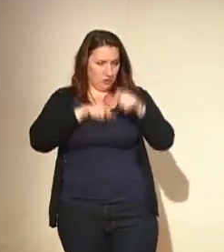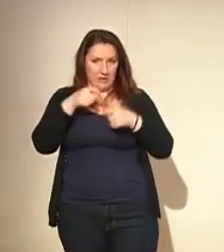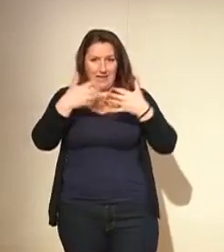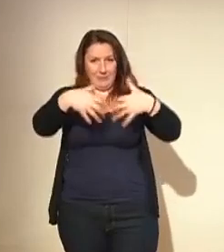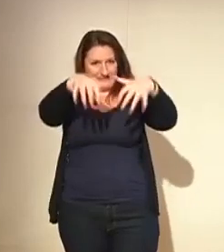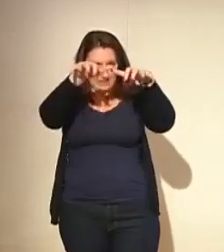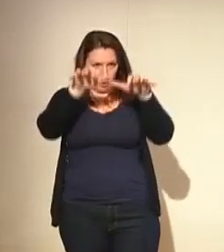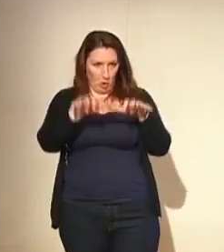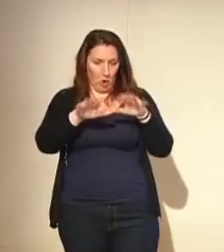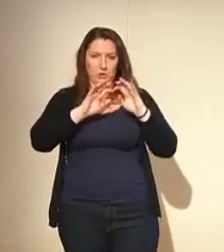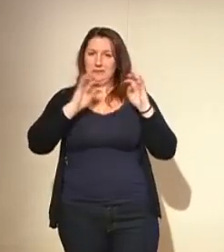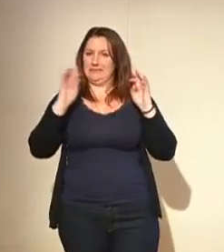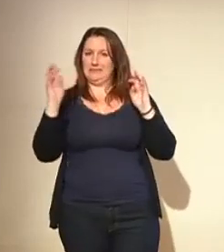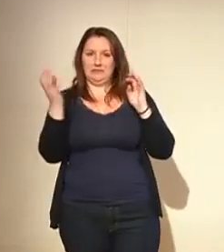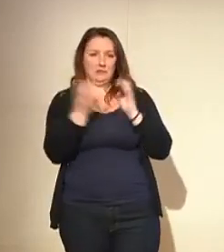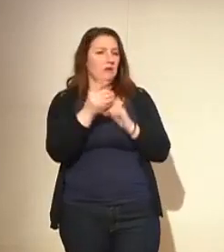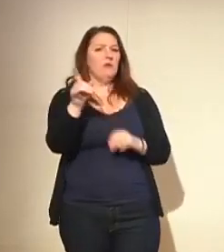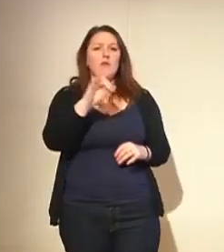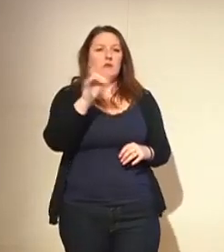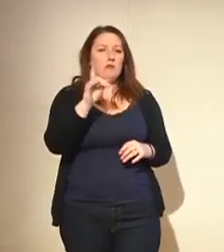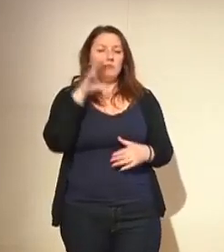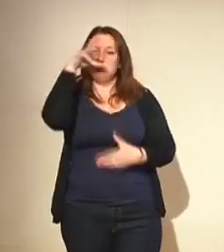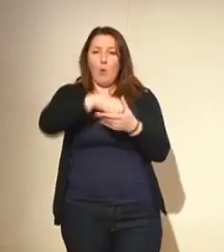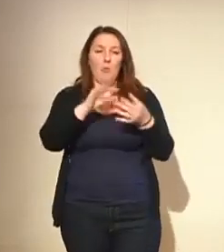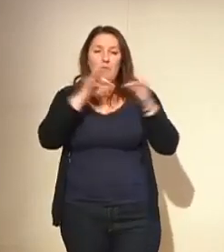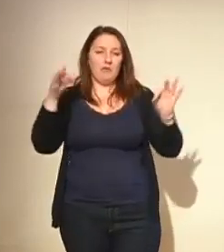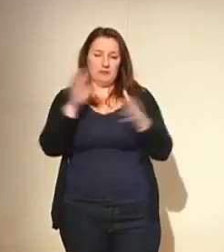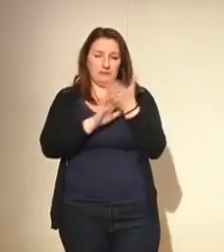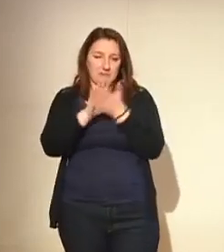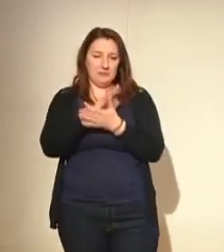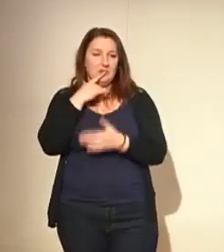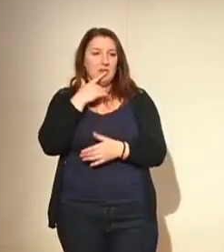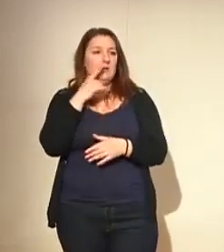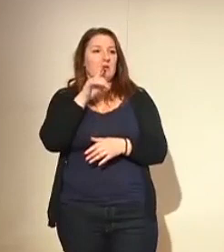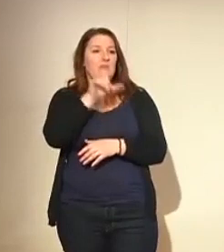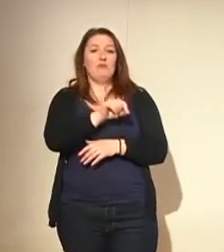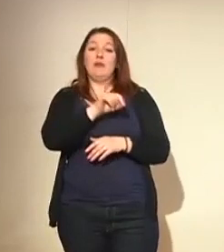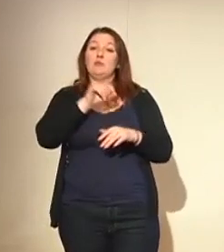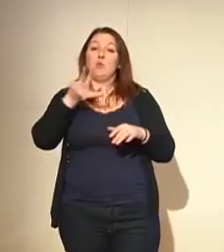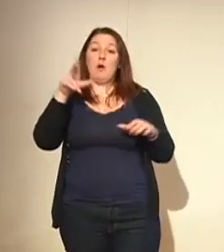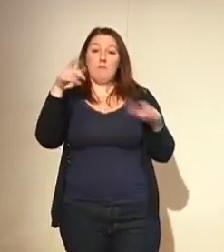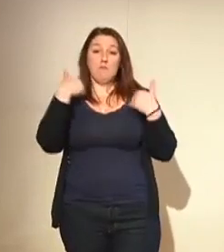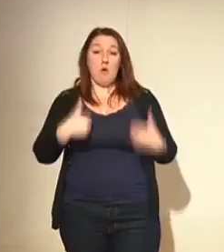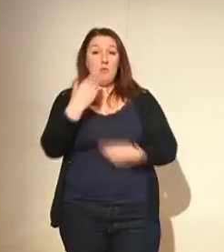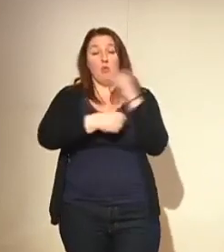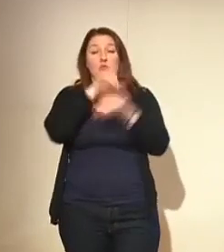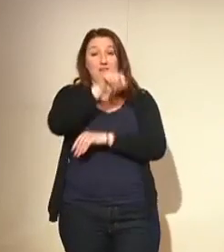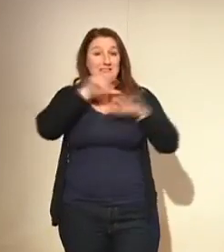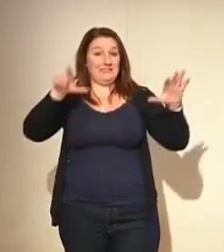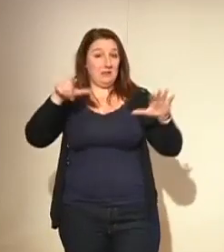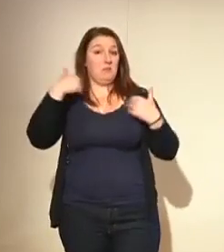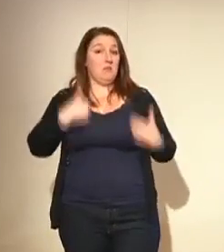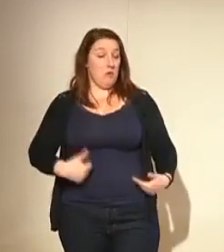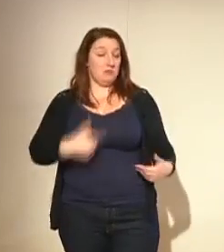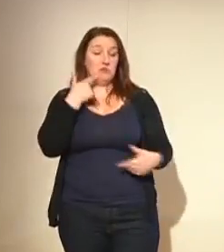d'administrateur ah non non c'est compris dans la délibération nous avons deux choix 23 membres 27 membres donc nous faisons le